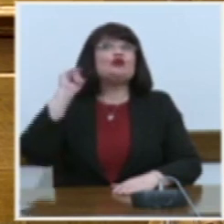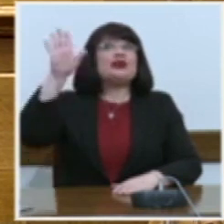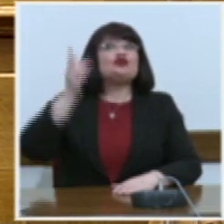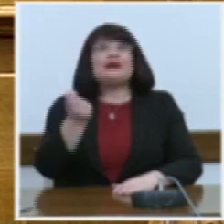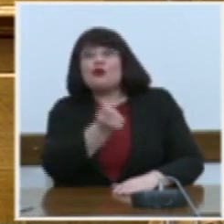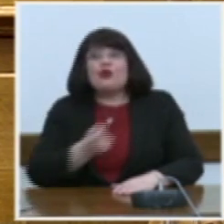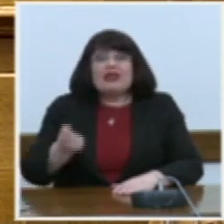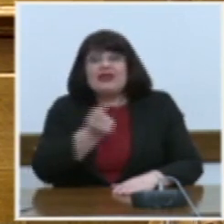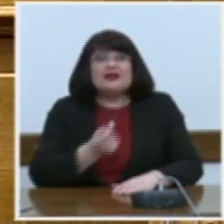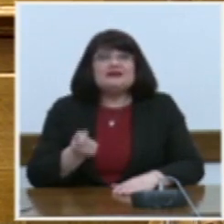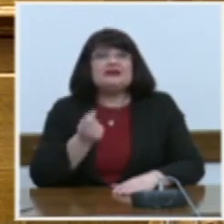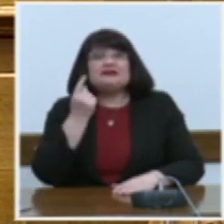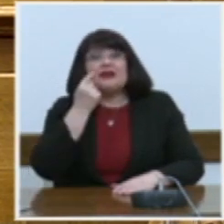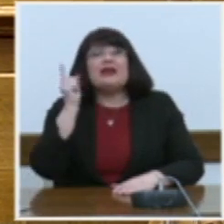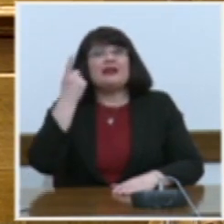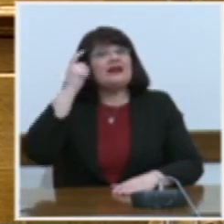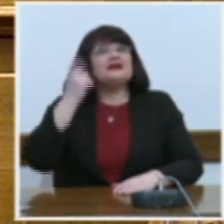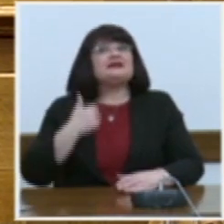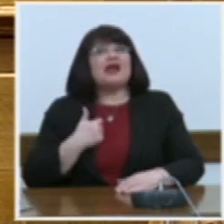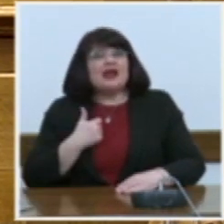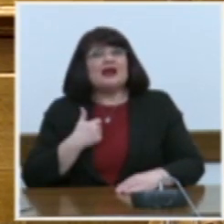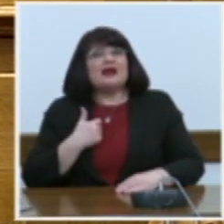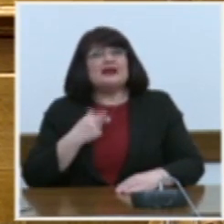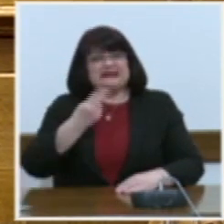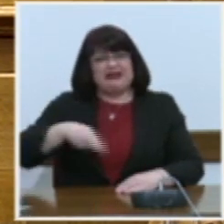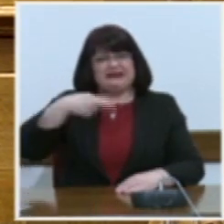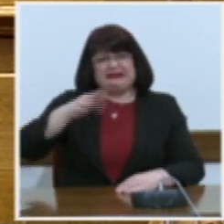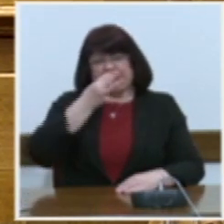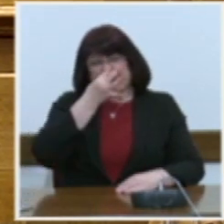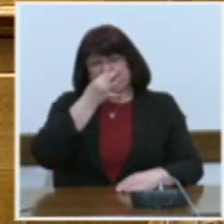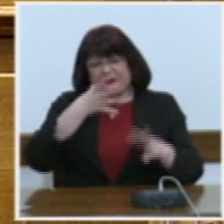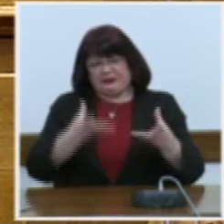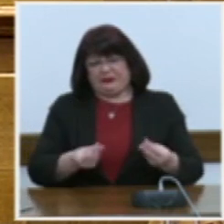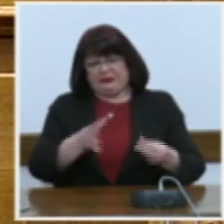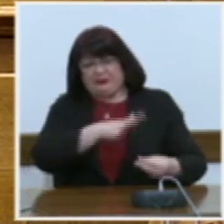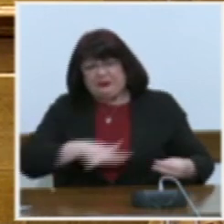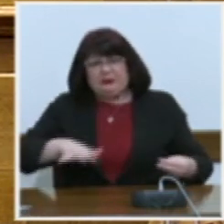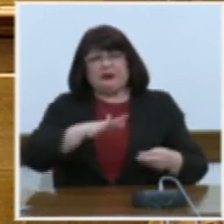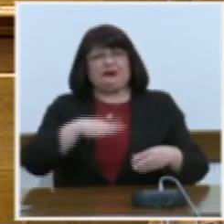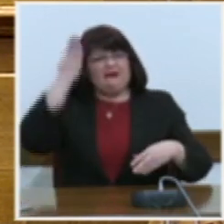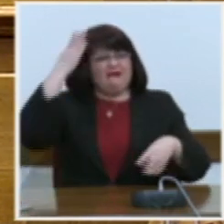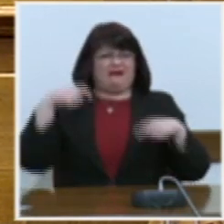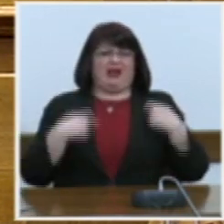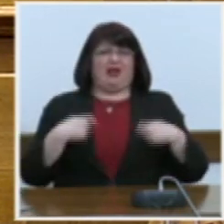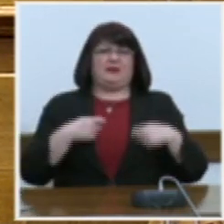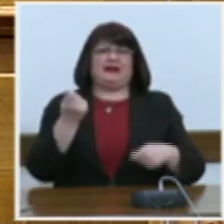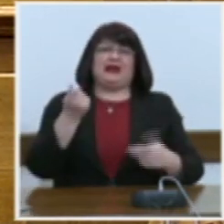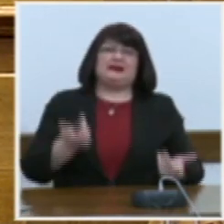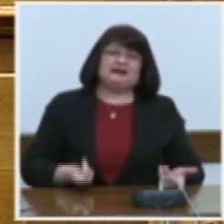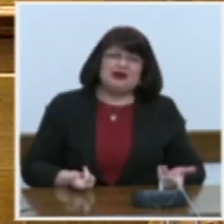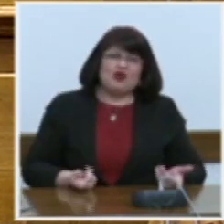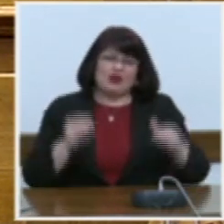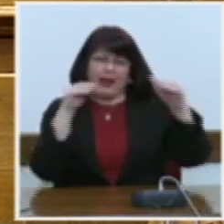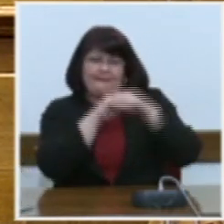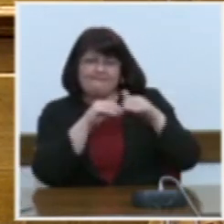Τάχα δεν ξέρετε την αυξανόμενη σαπίλα του καπιταλιστικού κόσμου, των δίθεν υγιών επενδυτών,